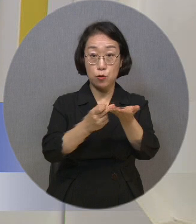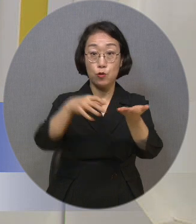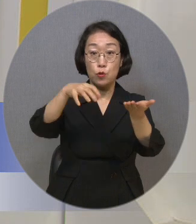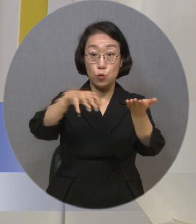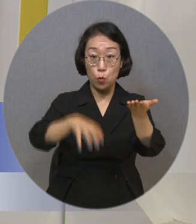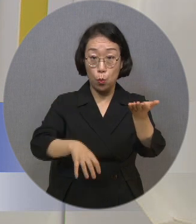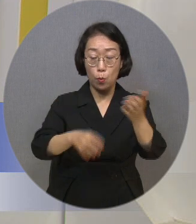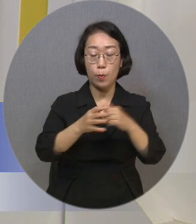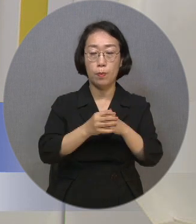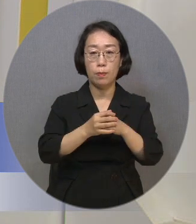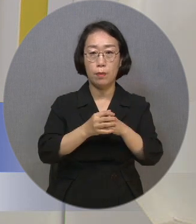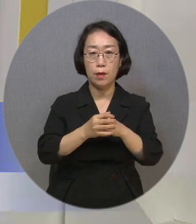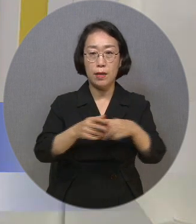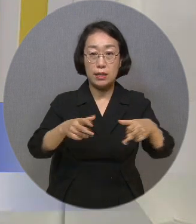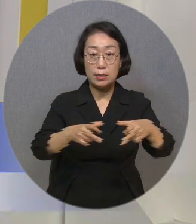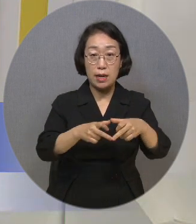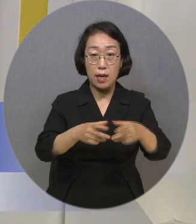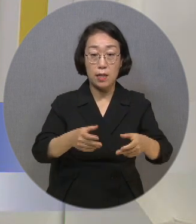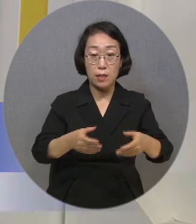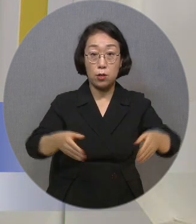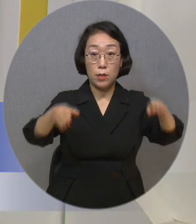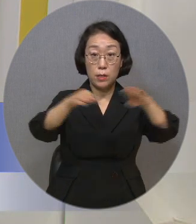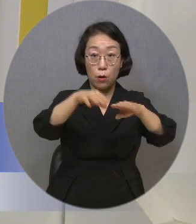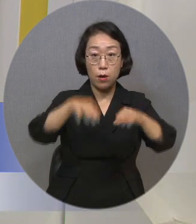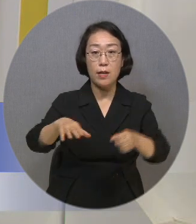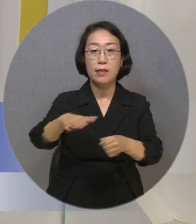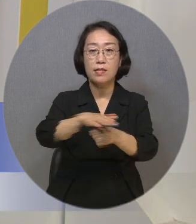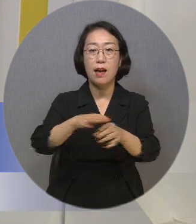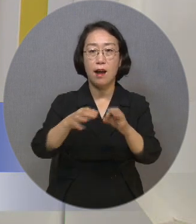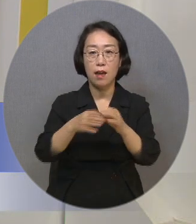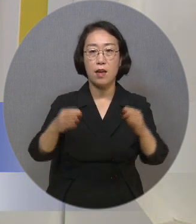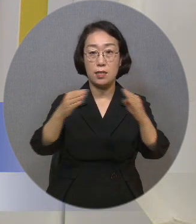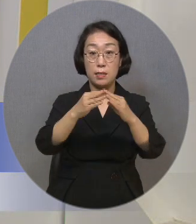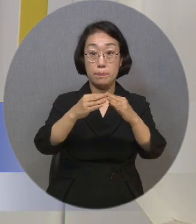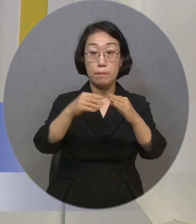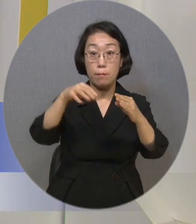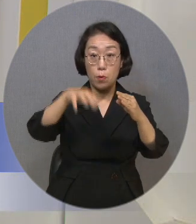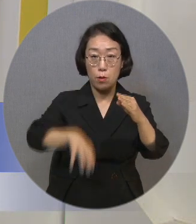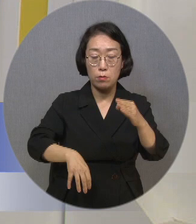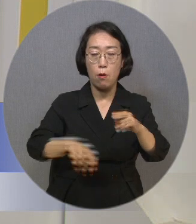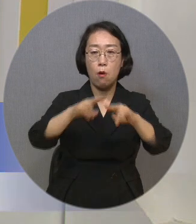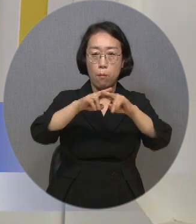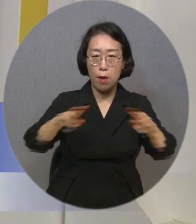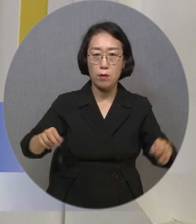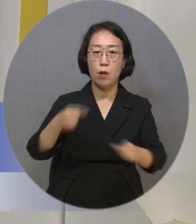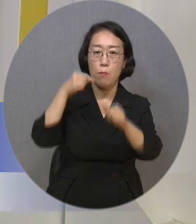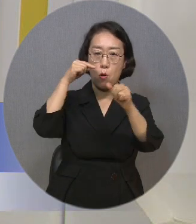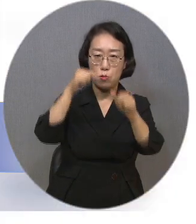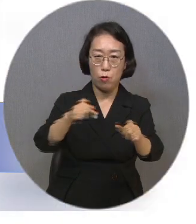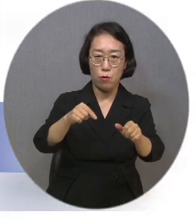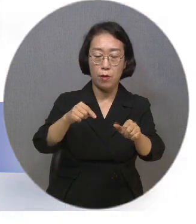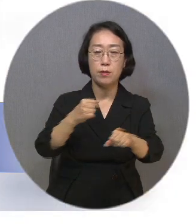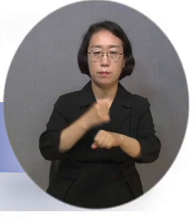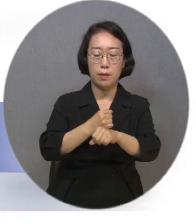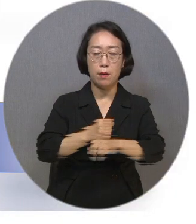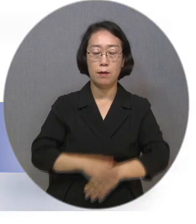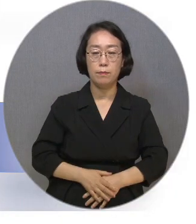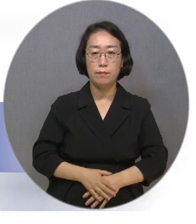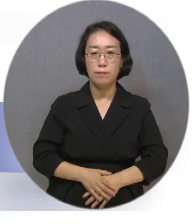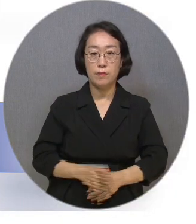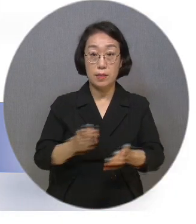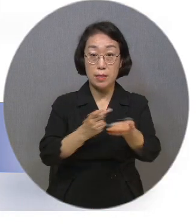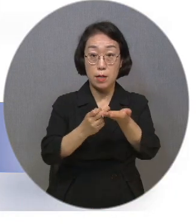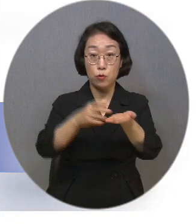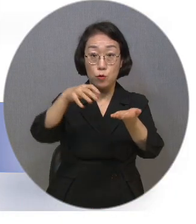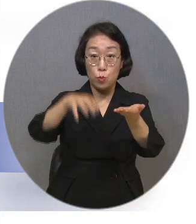제주특별자치도 제주시가 장애인 거주시설 사랑의 집에 대해 이 시설 폐쇄 행정처분을 내렸습니다.